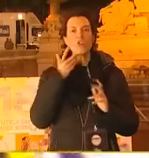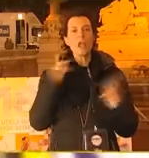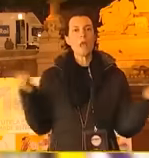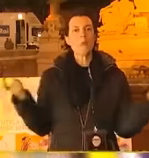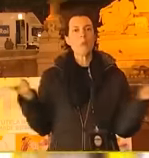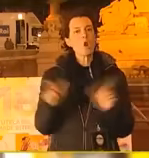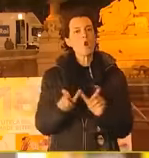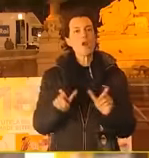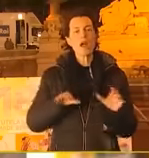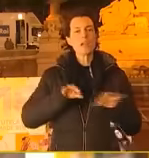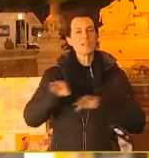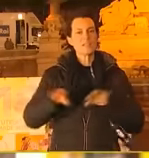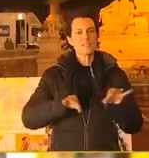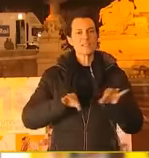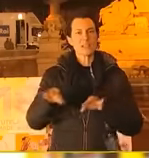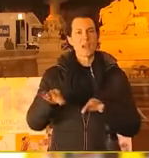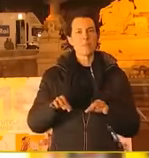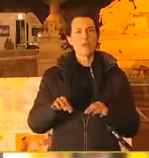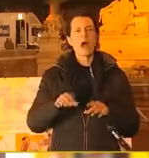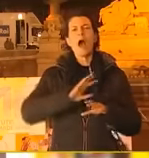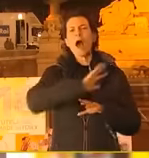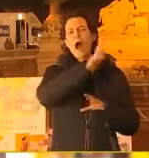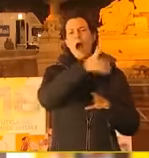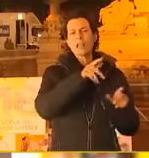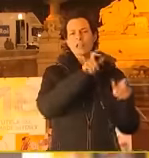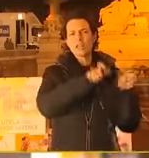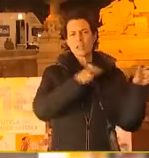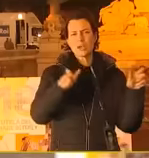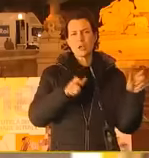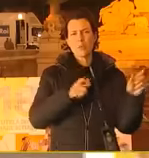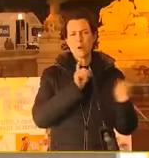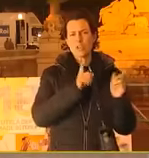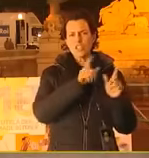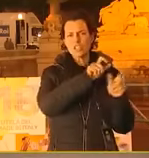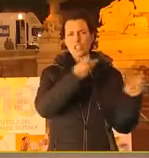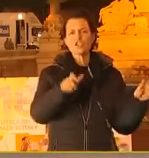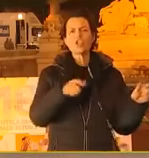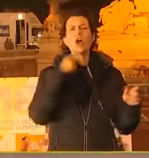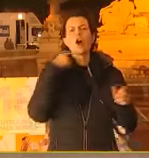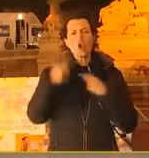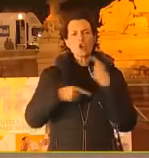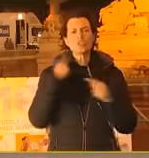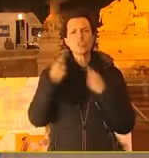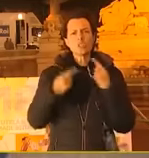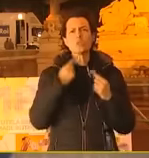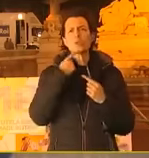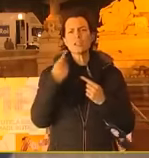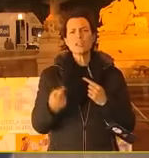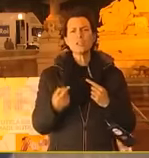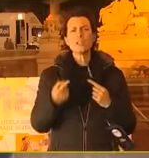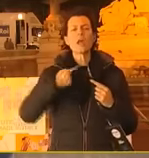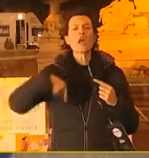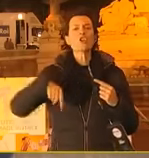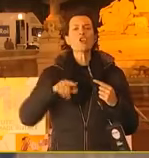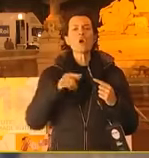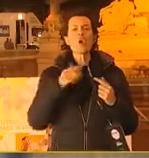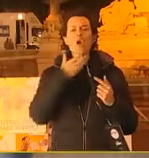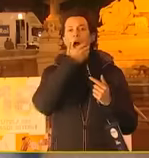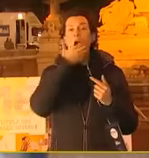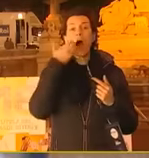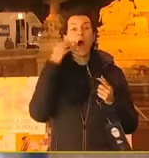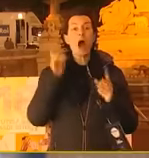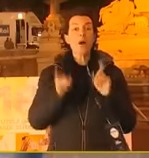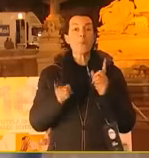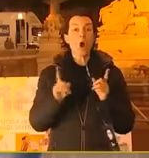Loro continuano a dire, attenzione, questo lo sapete bene, loro continuano a dire che noi siamo populisti, che noi